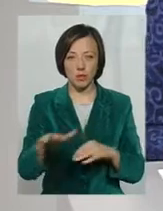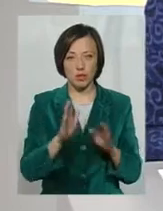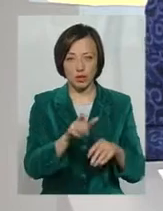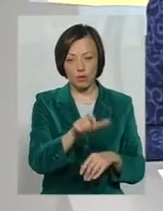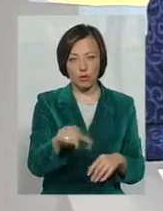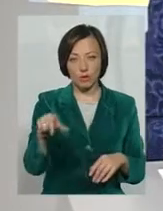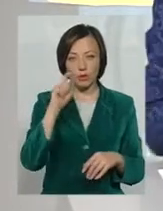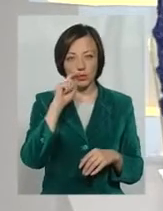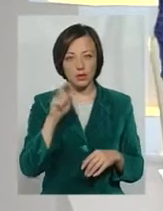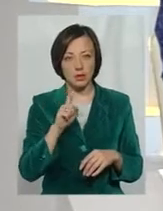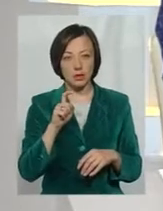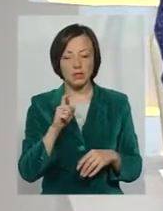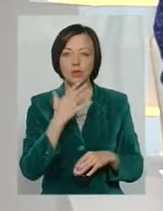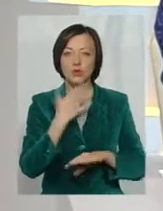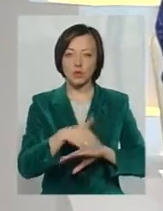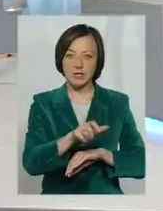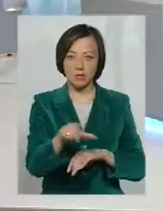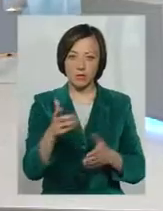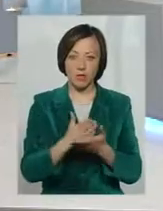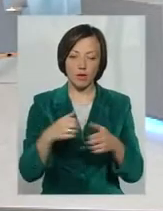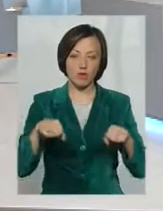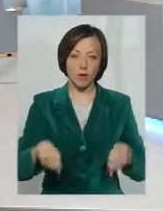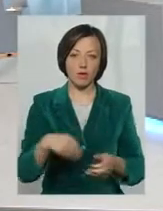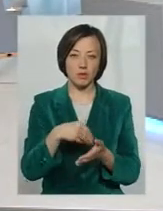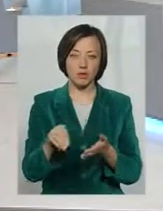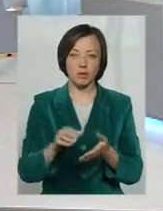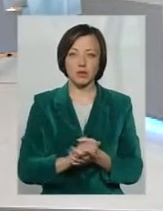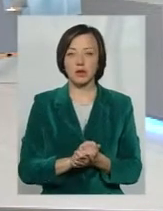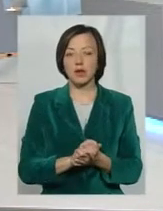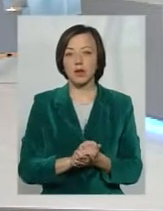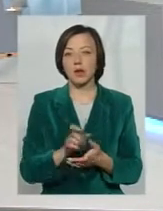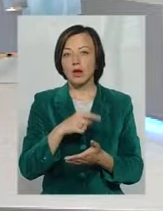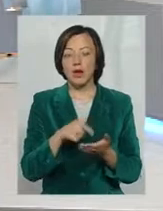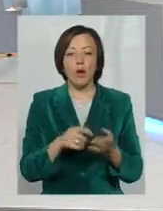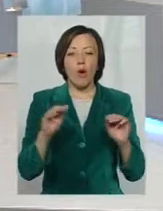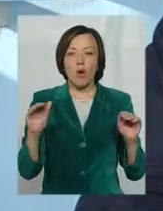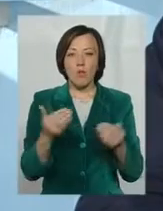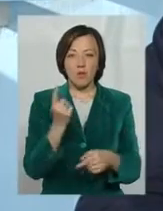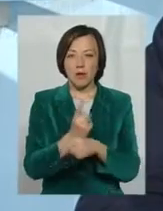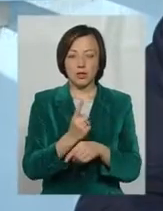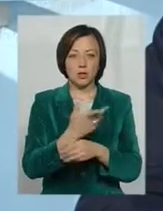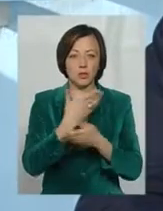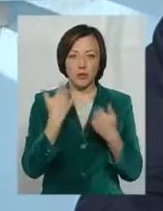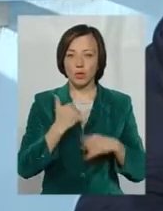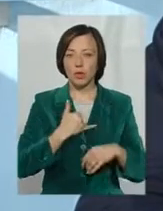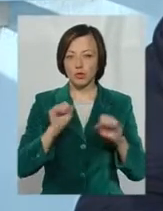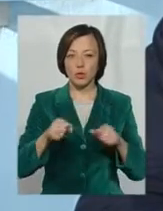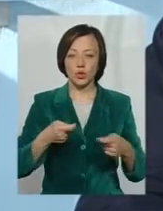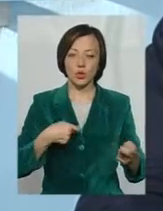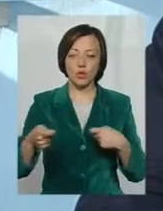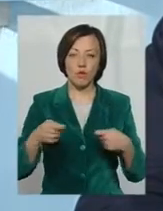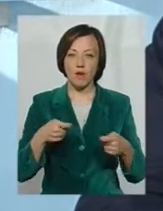громадяни України, а чи іноземці теж мають право придбати того? Ні, будь-яких обмежень немає. У нас можуть торгуватися